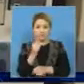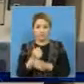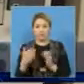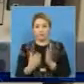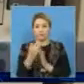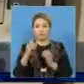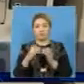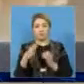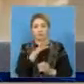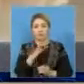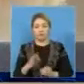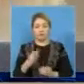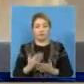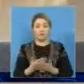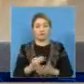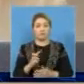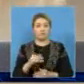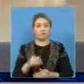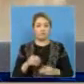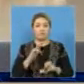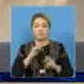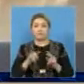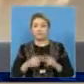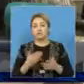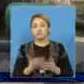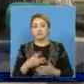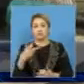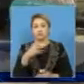повышен на 15%, а инженерно-технических работников на